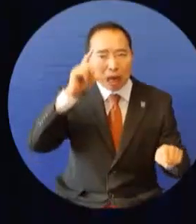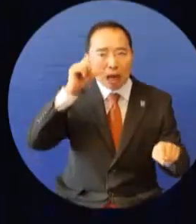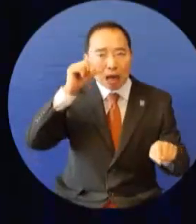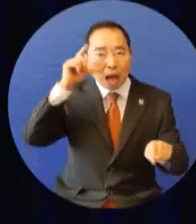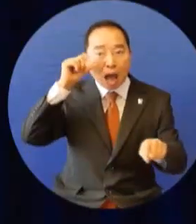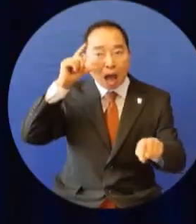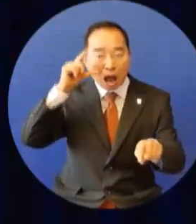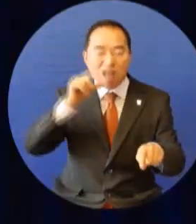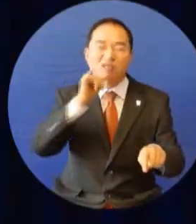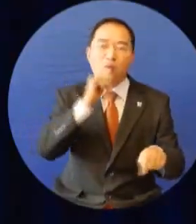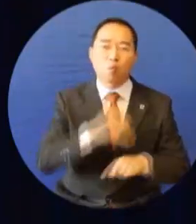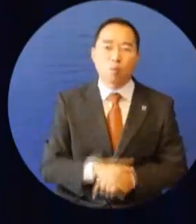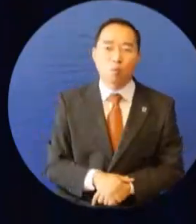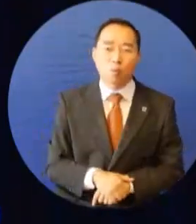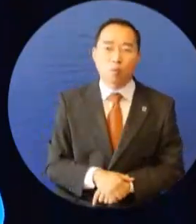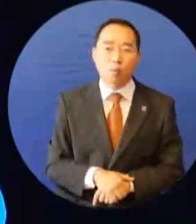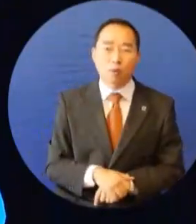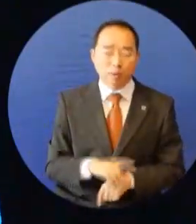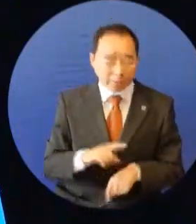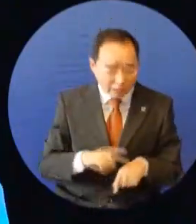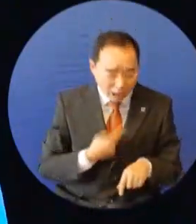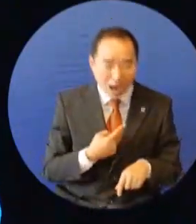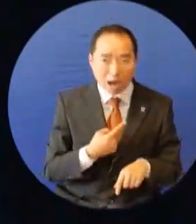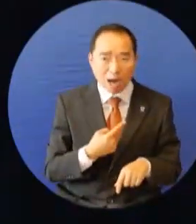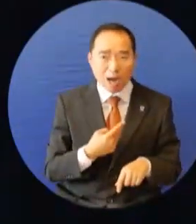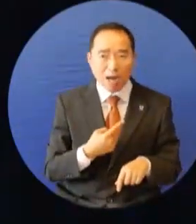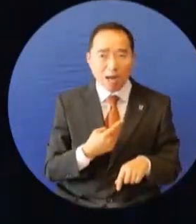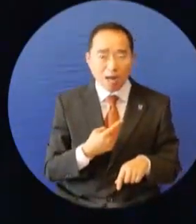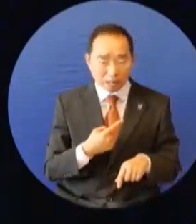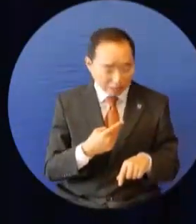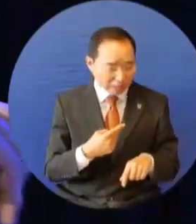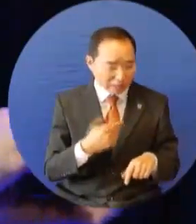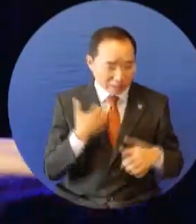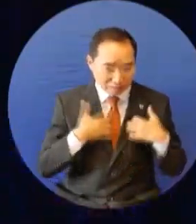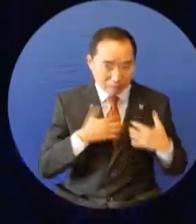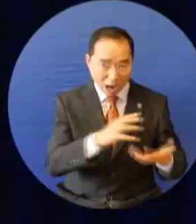것들이 만날 수 있고 끌어낼 수 있고 자기가 가질 수 있고